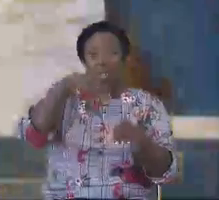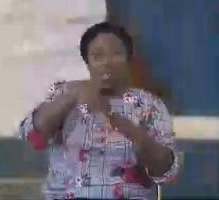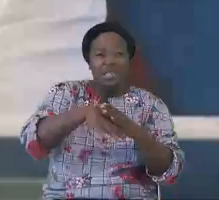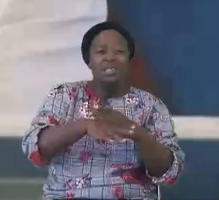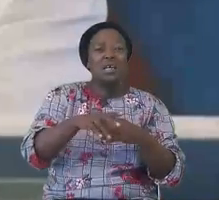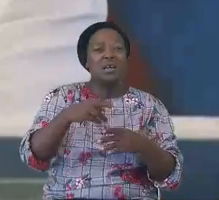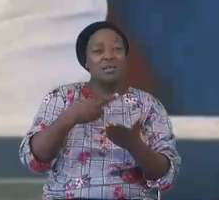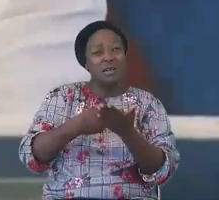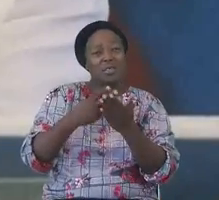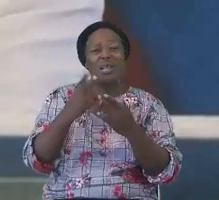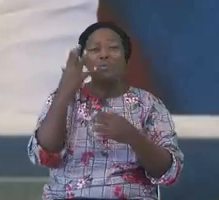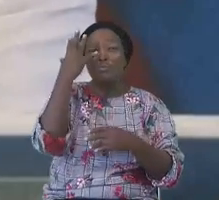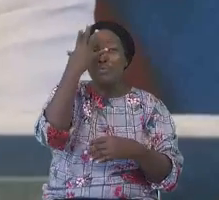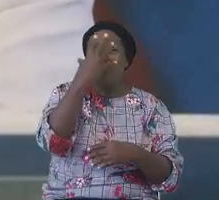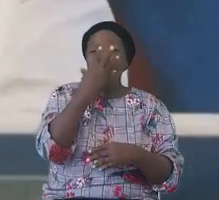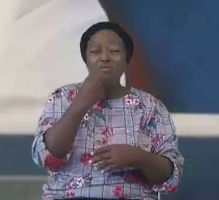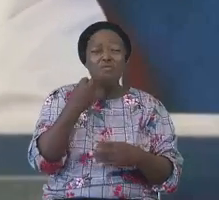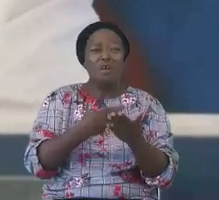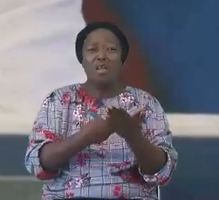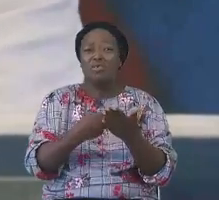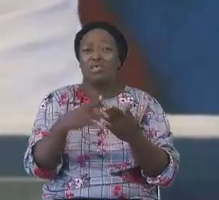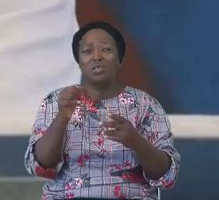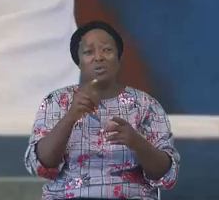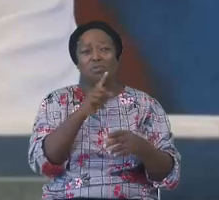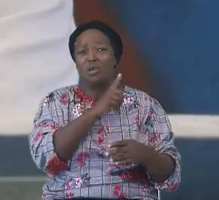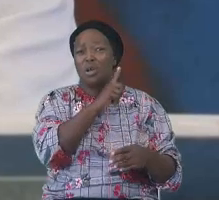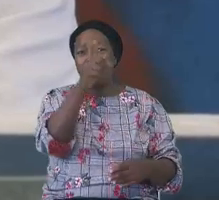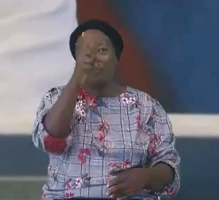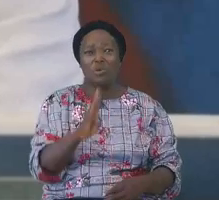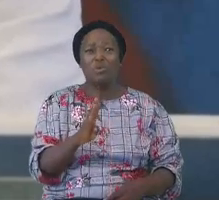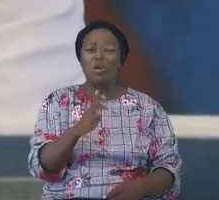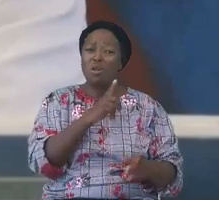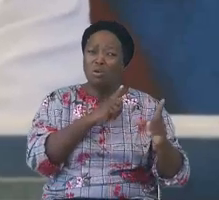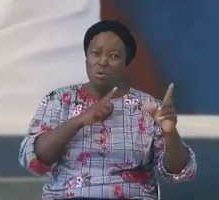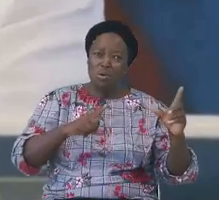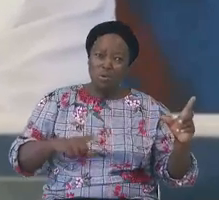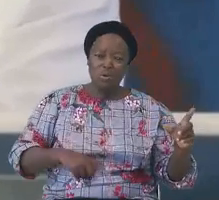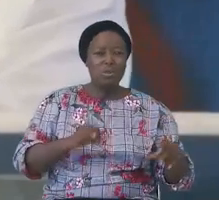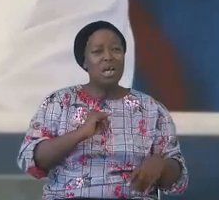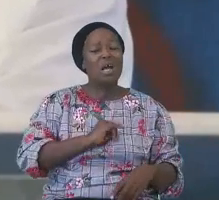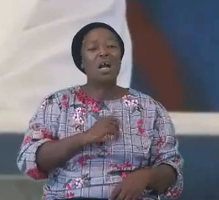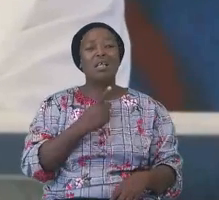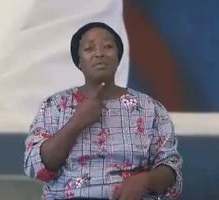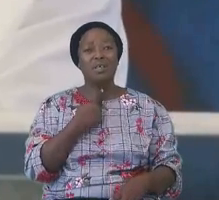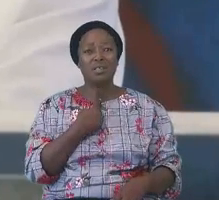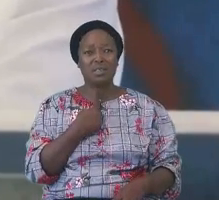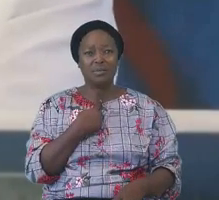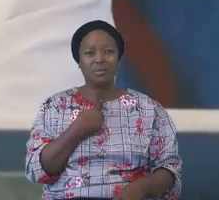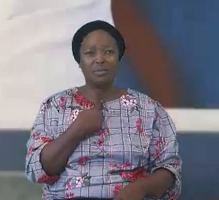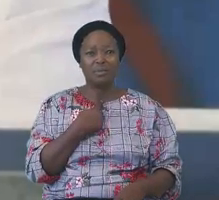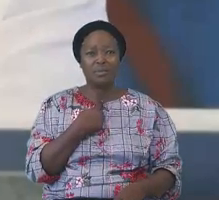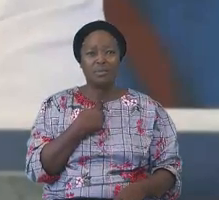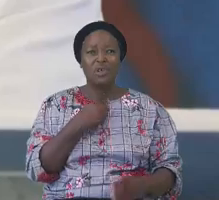J'ai soif de la justice intérieure, la justice de